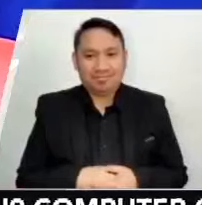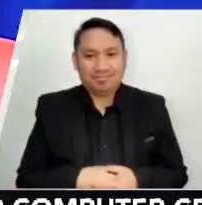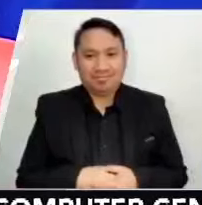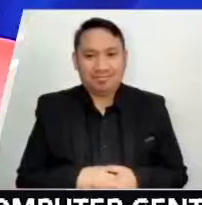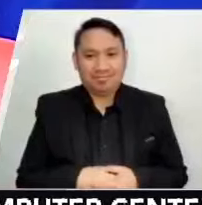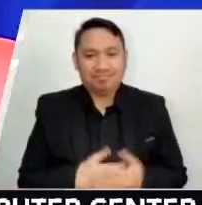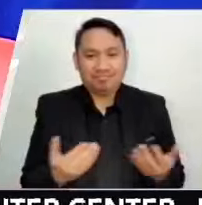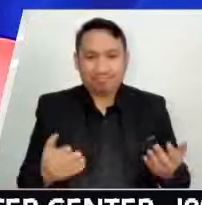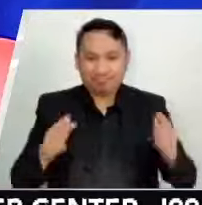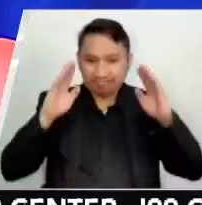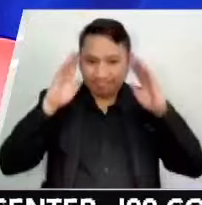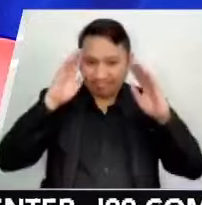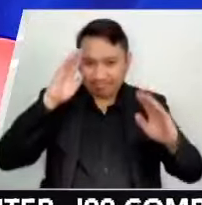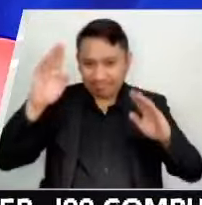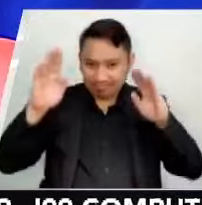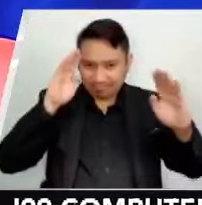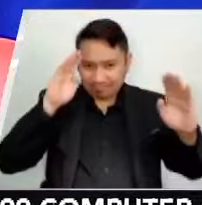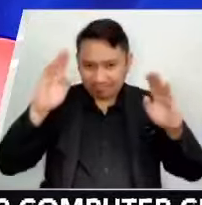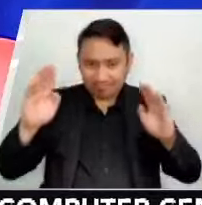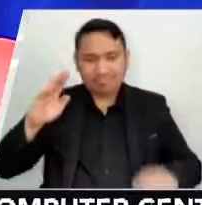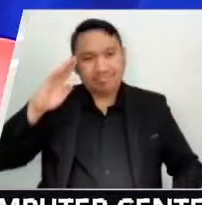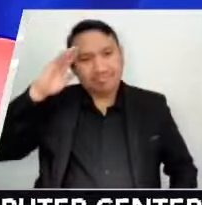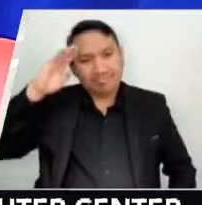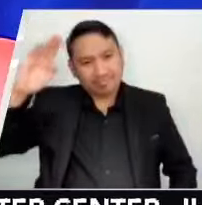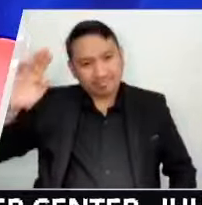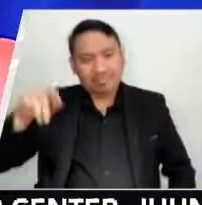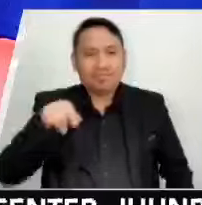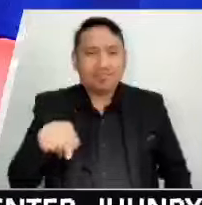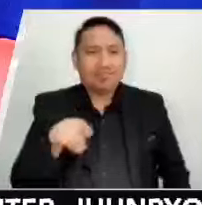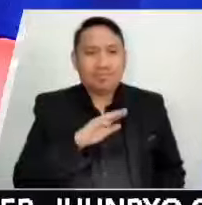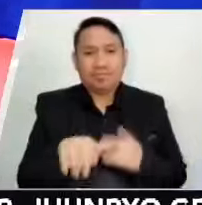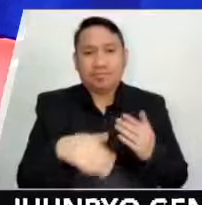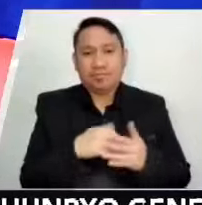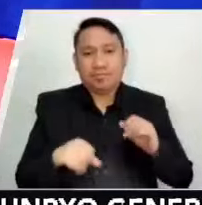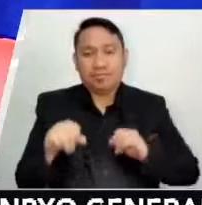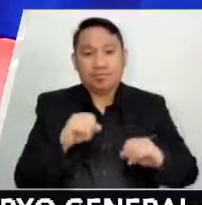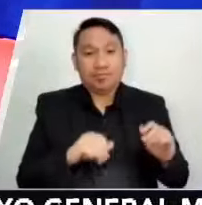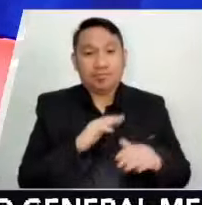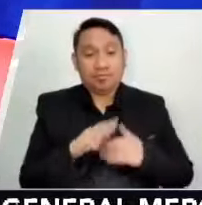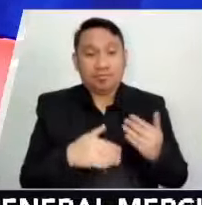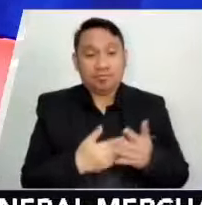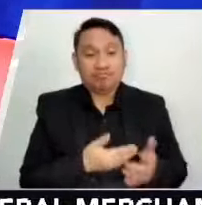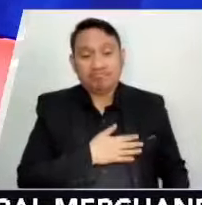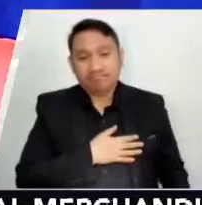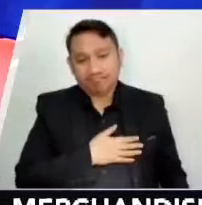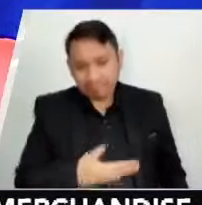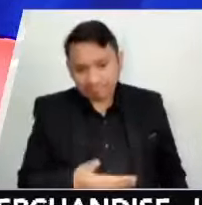sa iyo, Carlos, at sa lahat ng atletang Pinoy na buong pusong